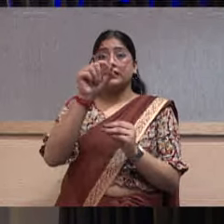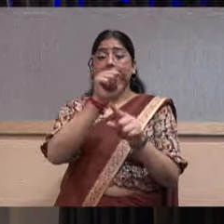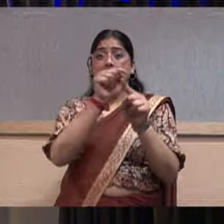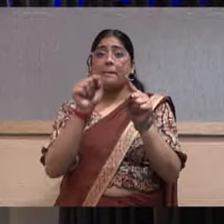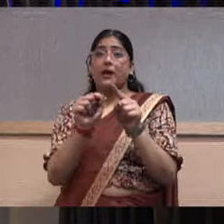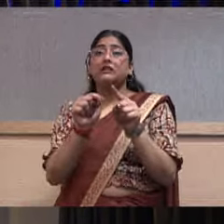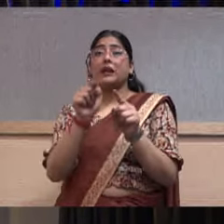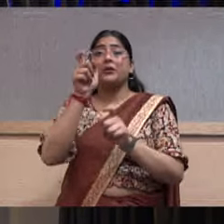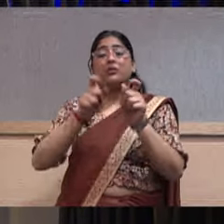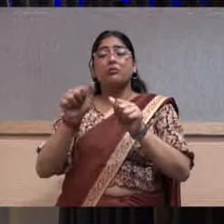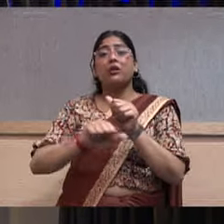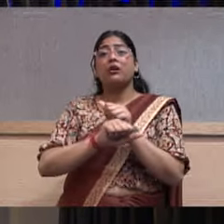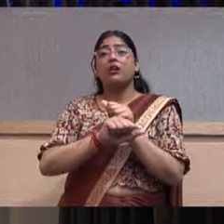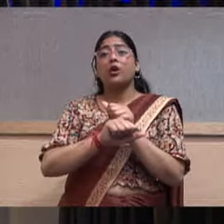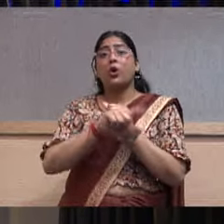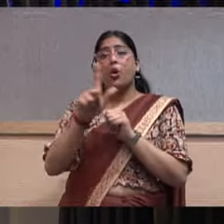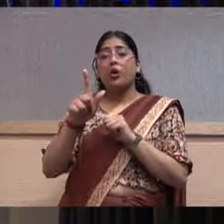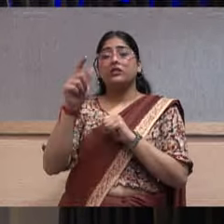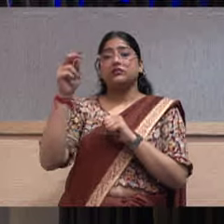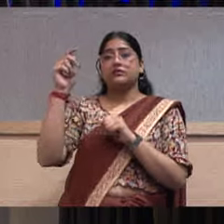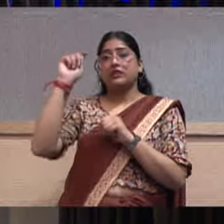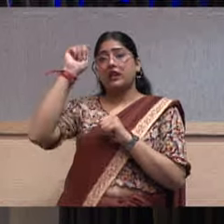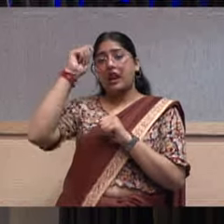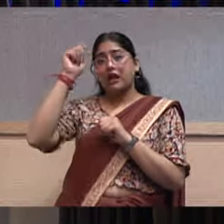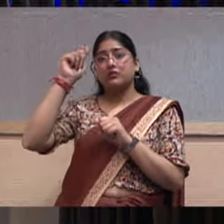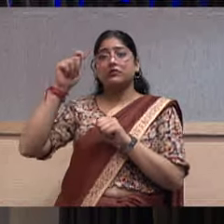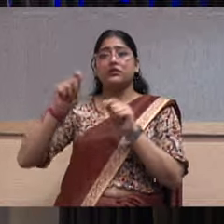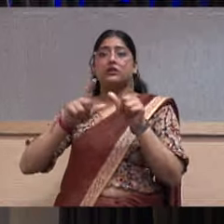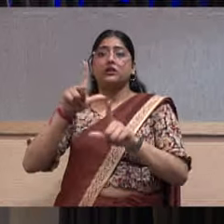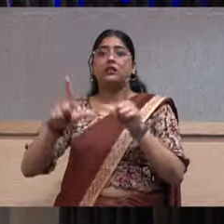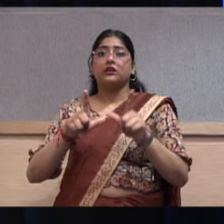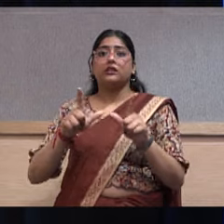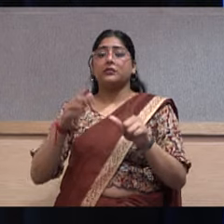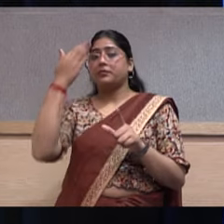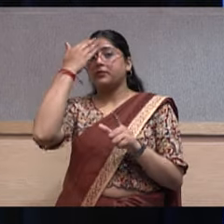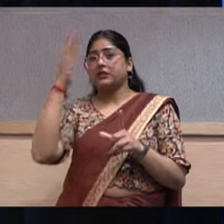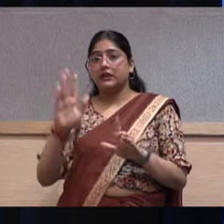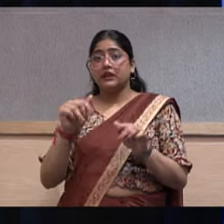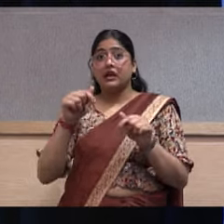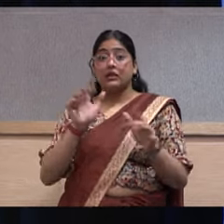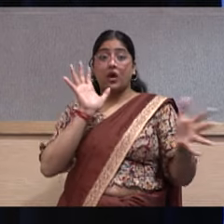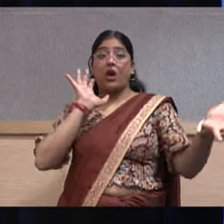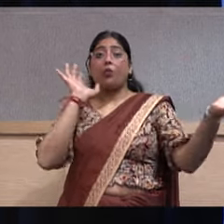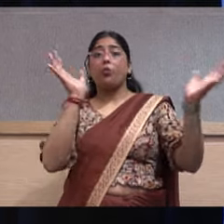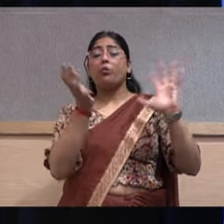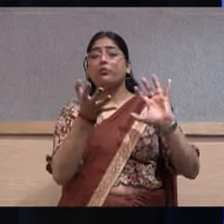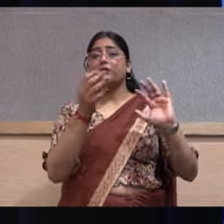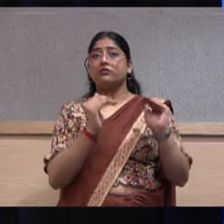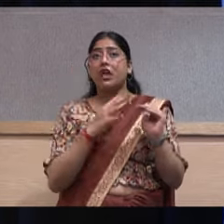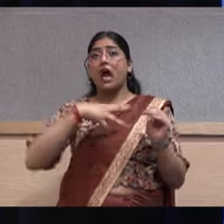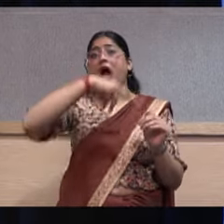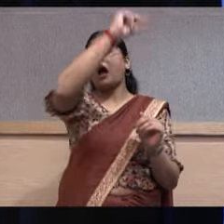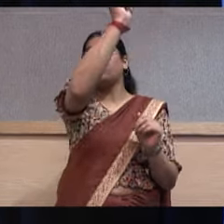अंग्रेजी कम जानने वाले लोग आज चंद्रायन तक पहुंच चुके हैं आज दुनिया की पांचवी बड़ी